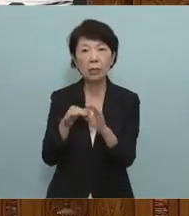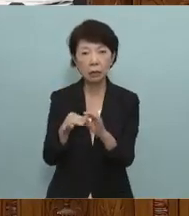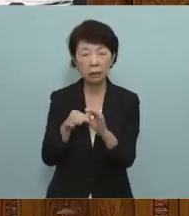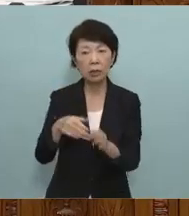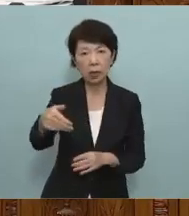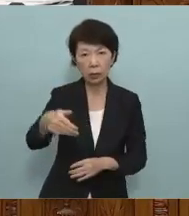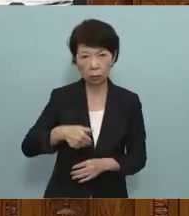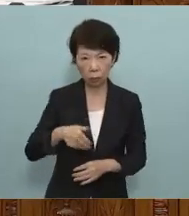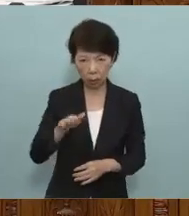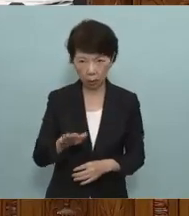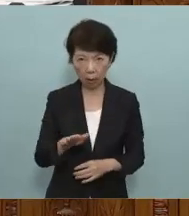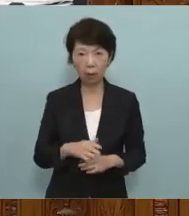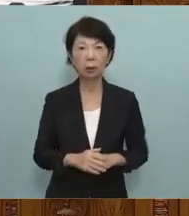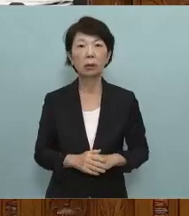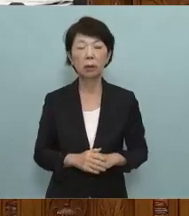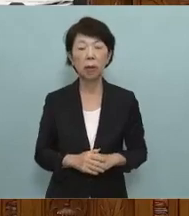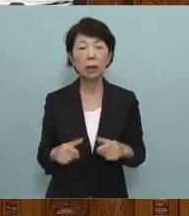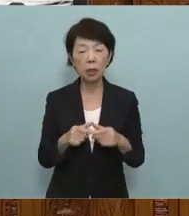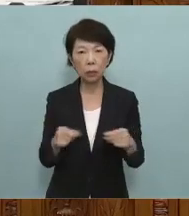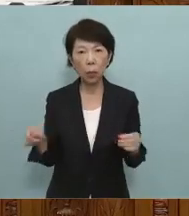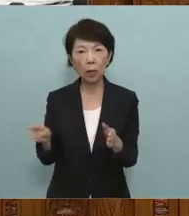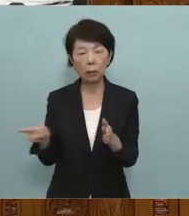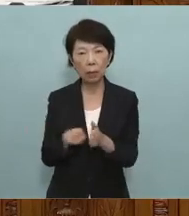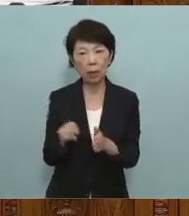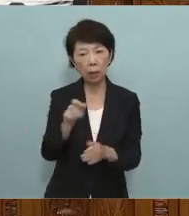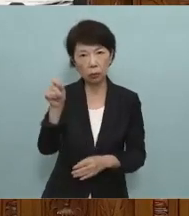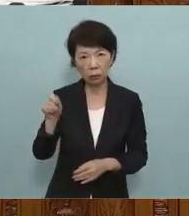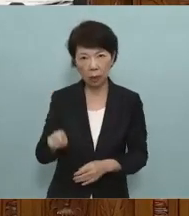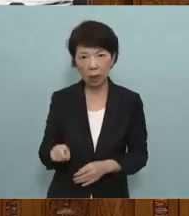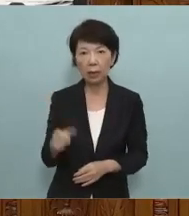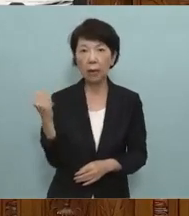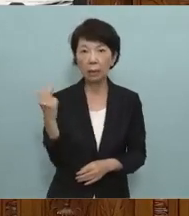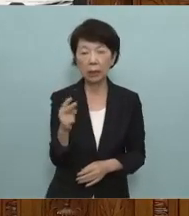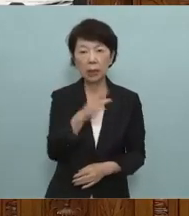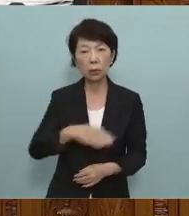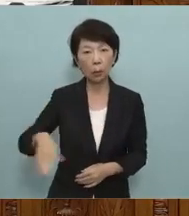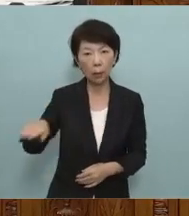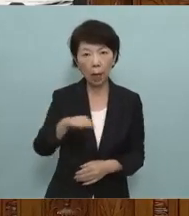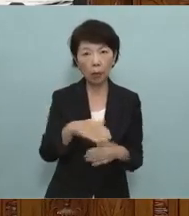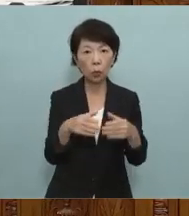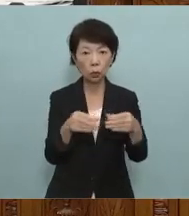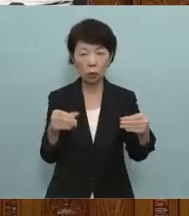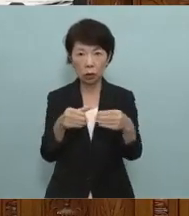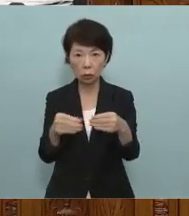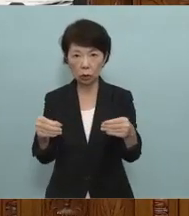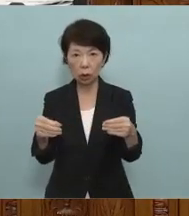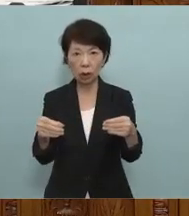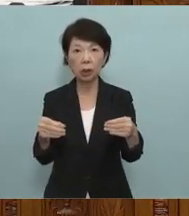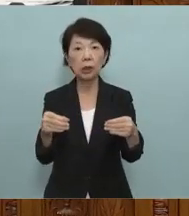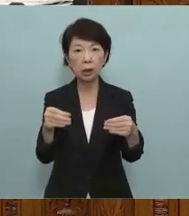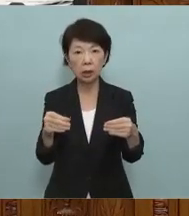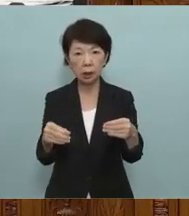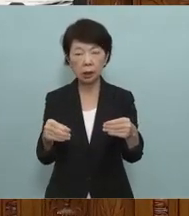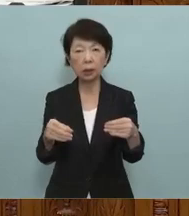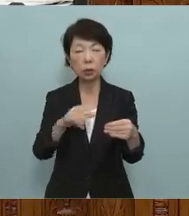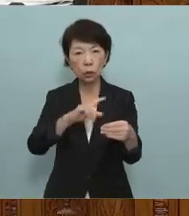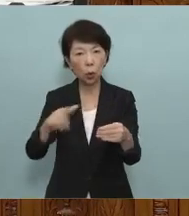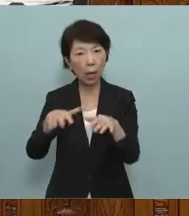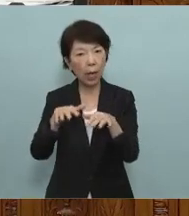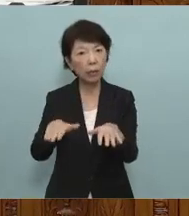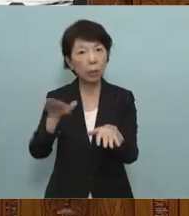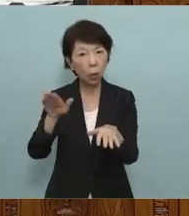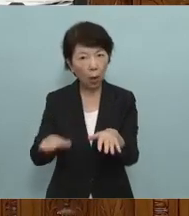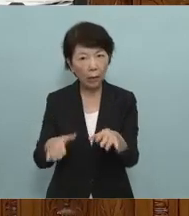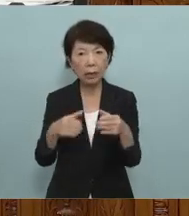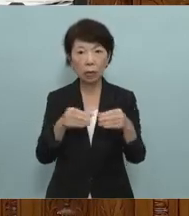ねがありました。日本はこれまでウクライナ及びその周辺国等を影響を受けた関係国に